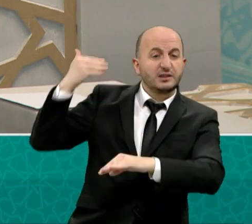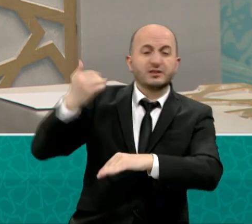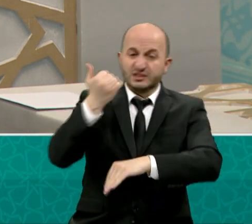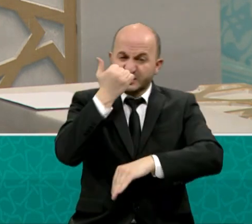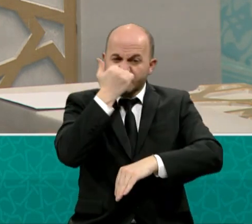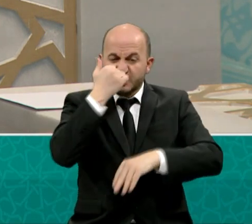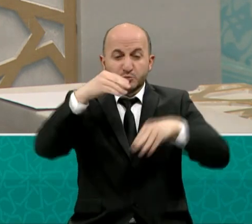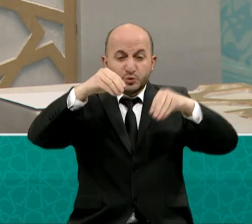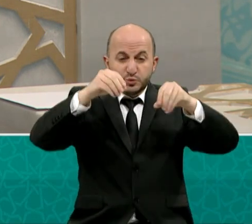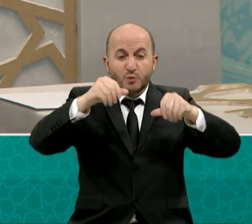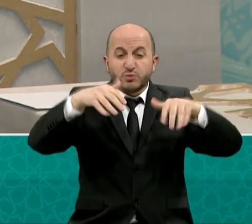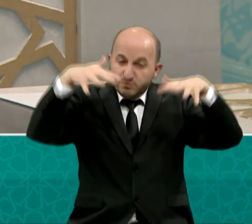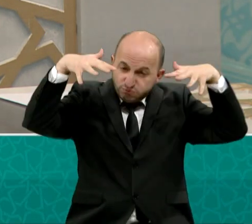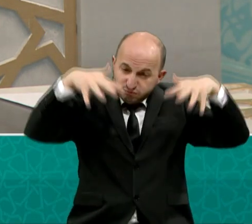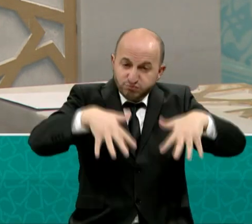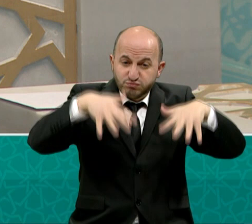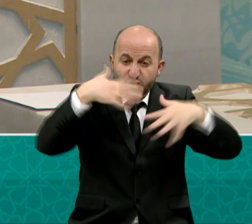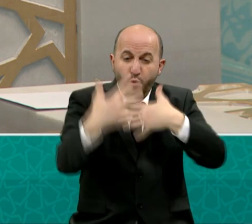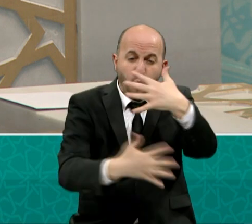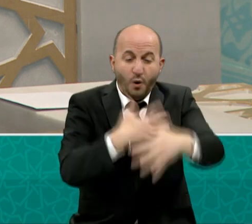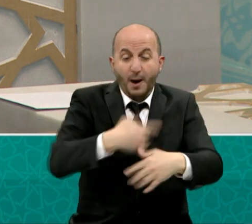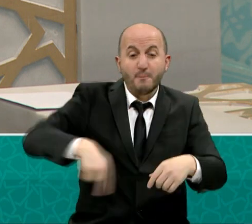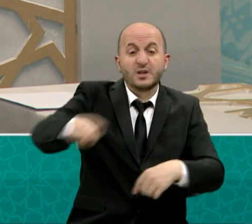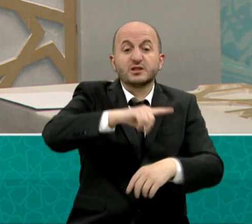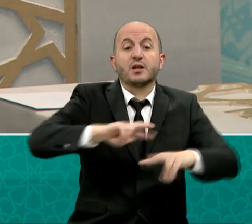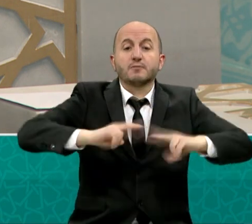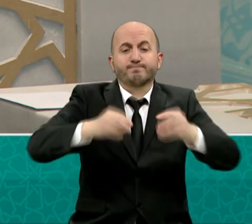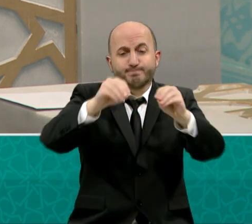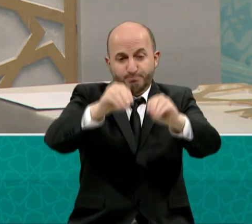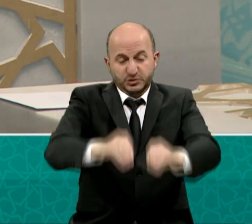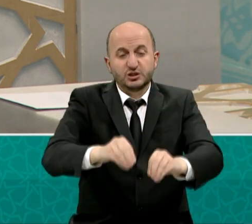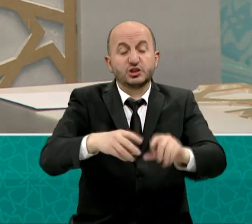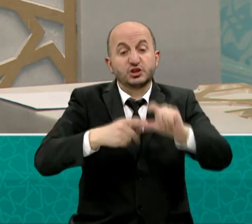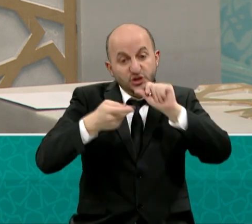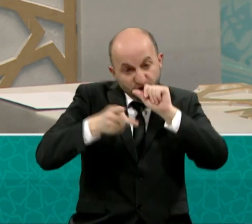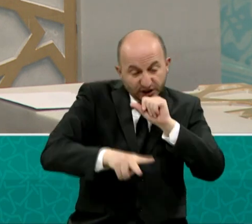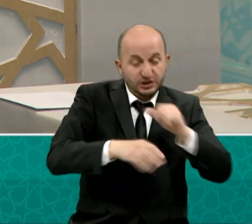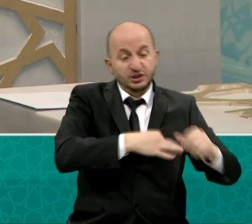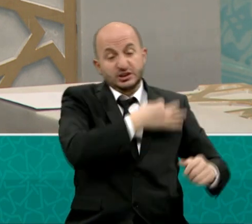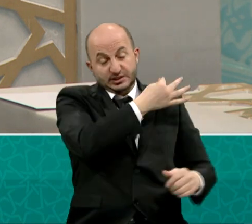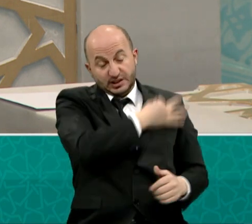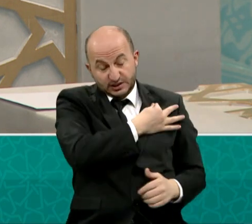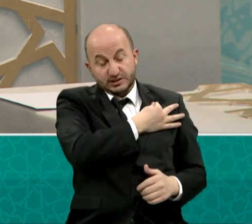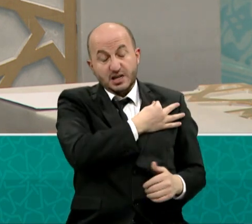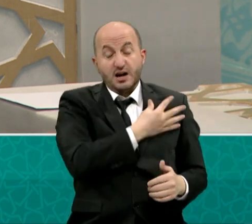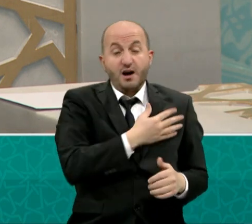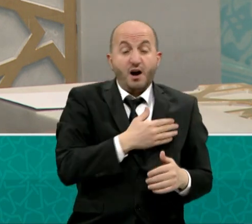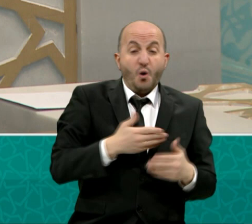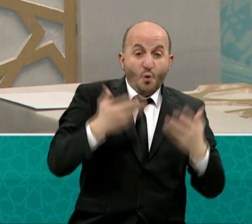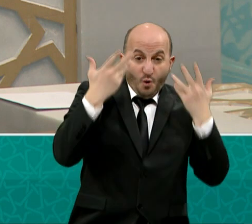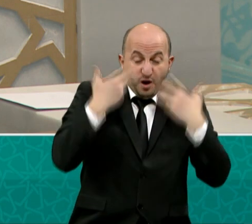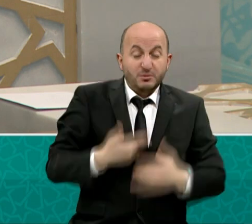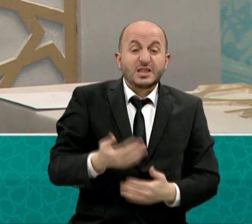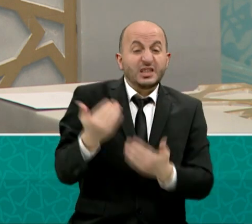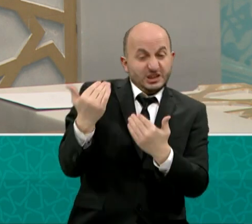kanlarıyla bu toprakları yoğurup bizlere miras bırakan şehitlerimize, gazilerimize, üzerimizde manevi